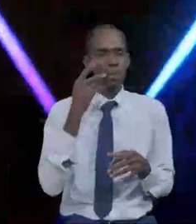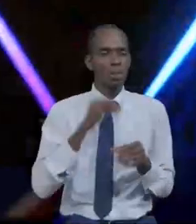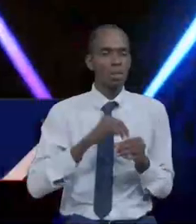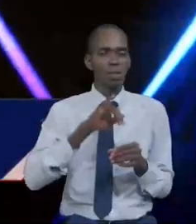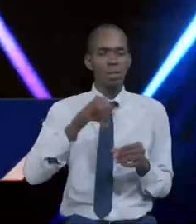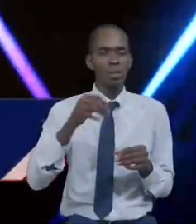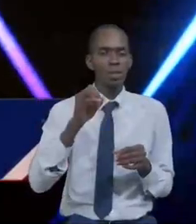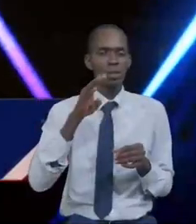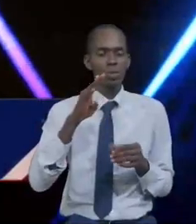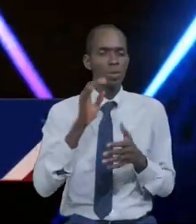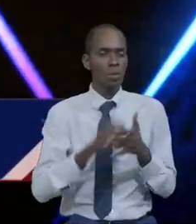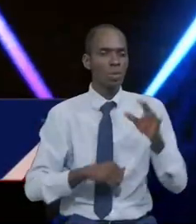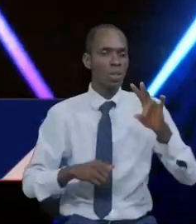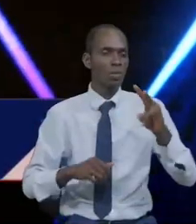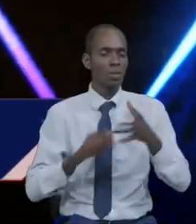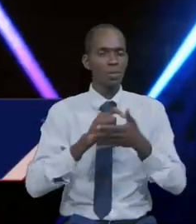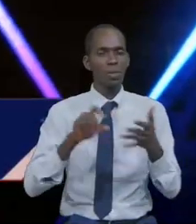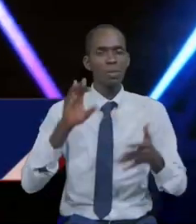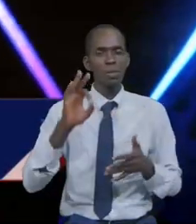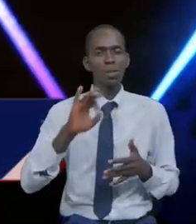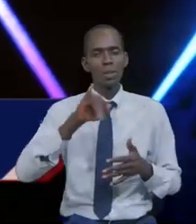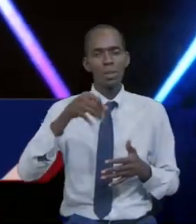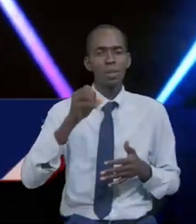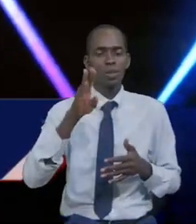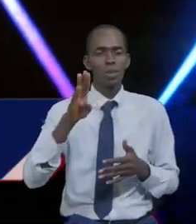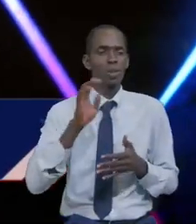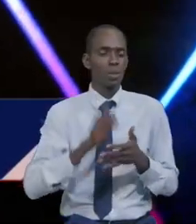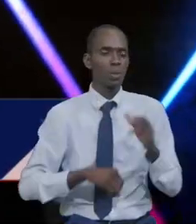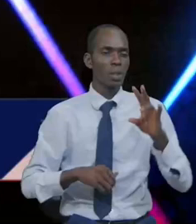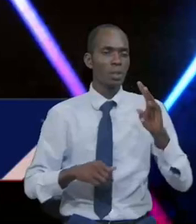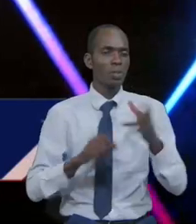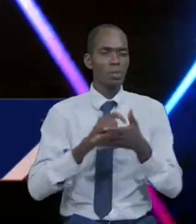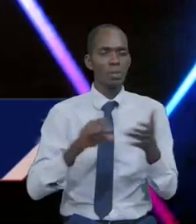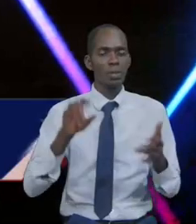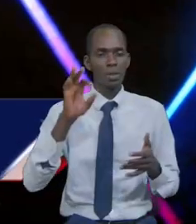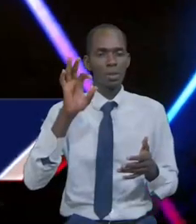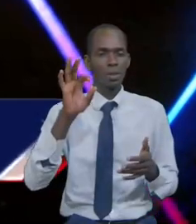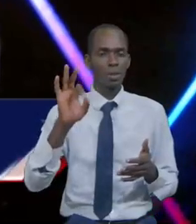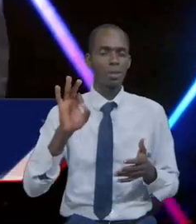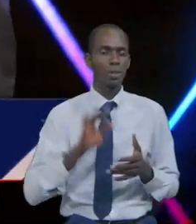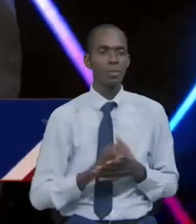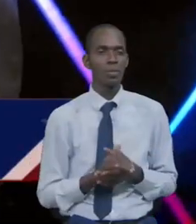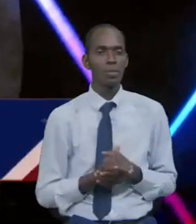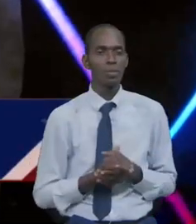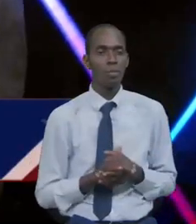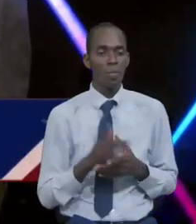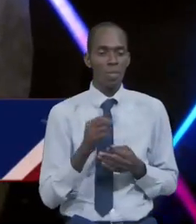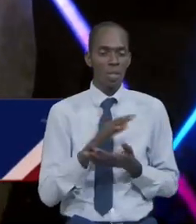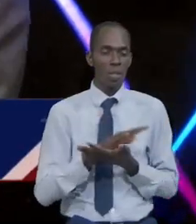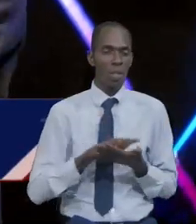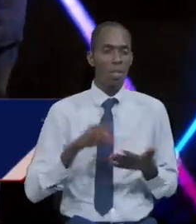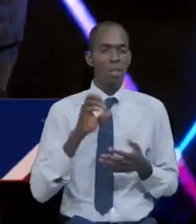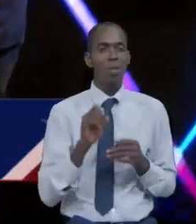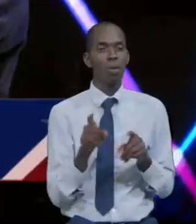Job 17, 9. Job 17, verset 9. Le